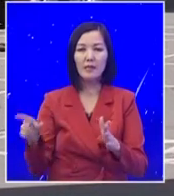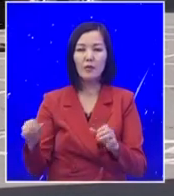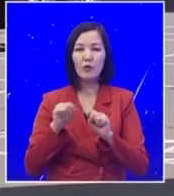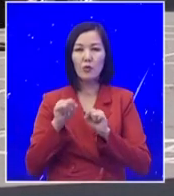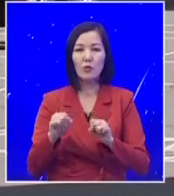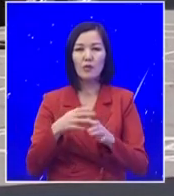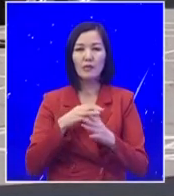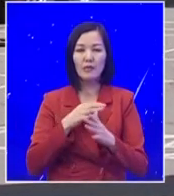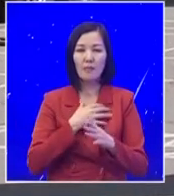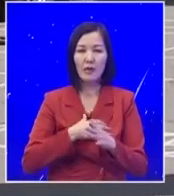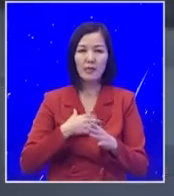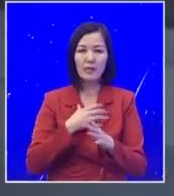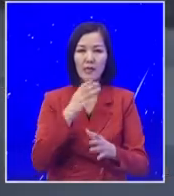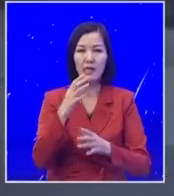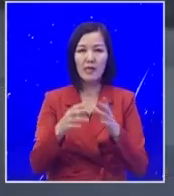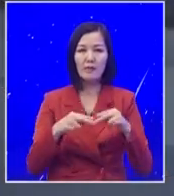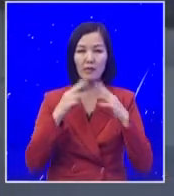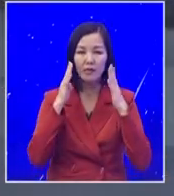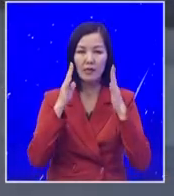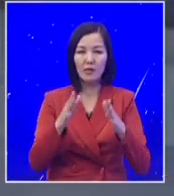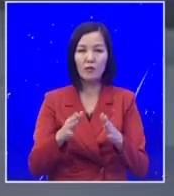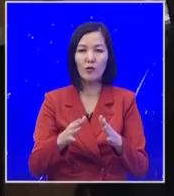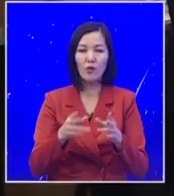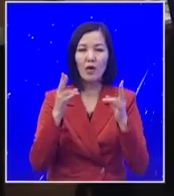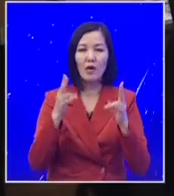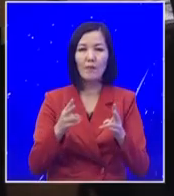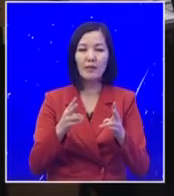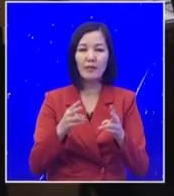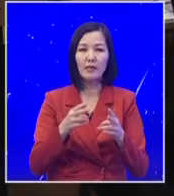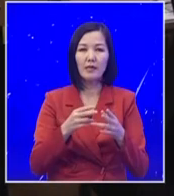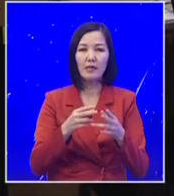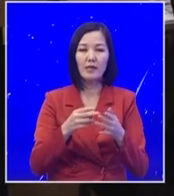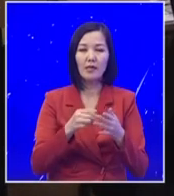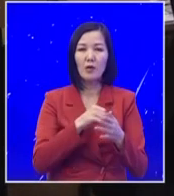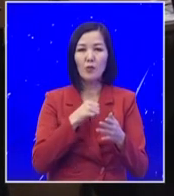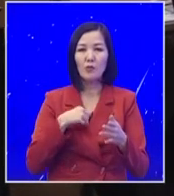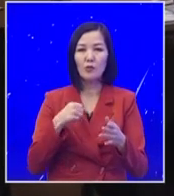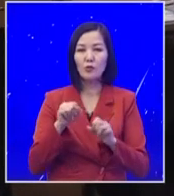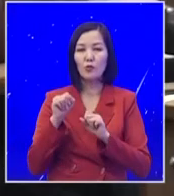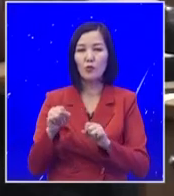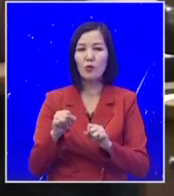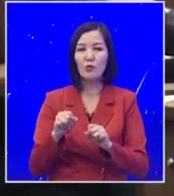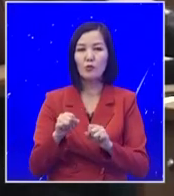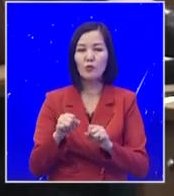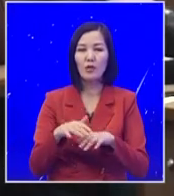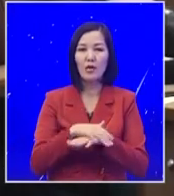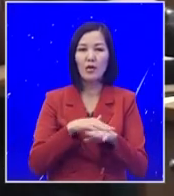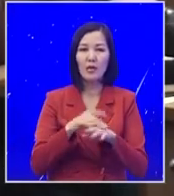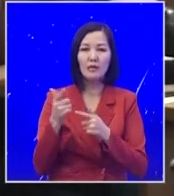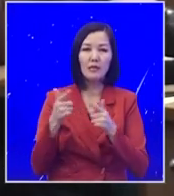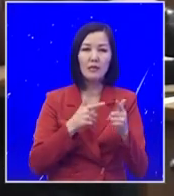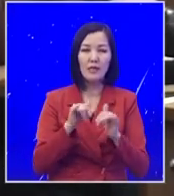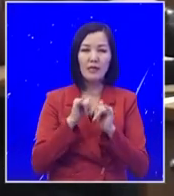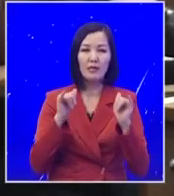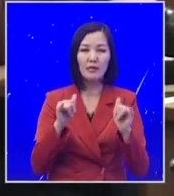қорғаныстың маңыздылығына әлемнің назарын аудару және апаттық, авариялық жағдайда өздерін қорғау үшін халықтың дайындығын